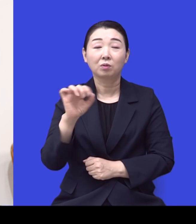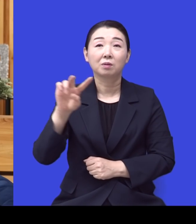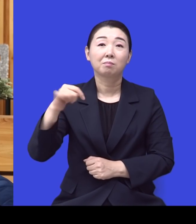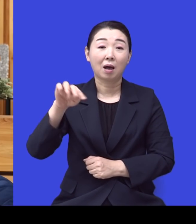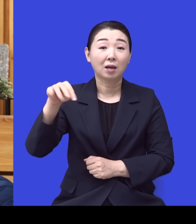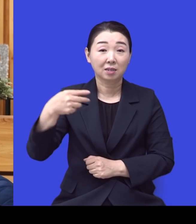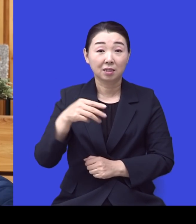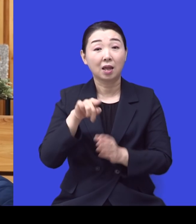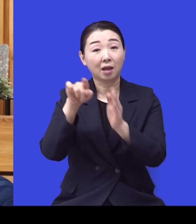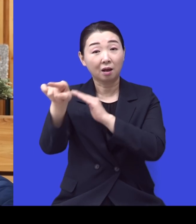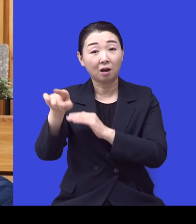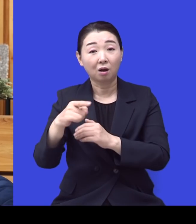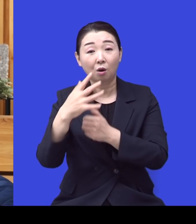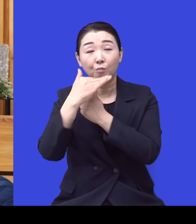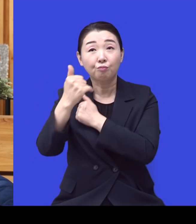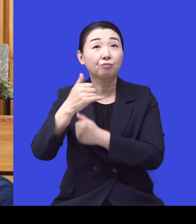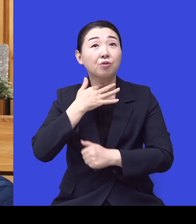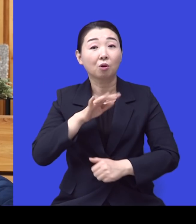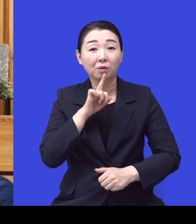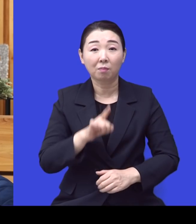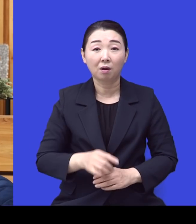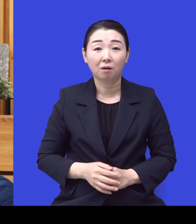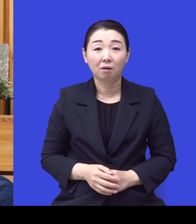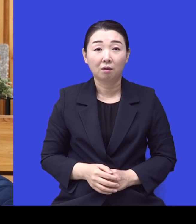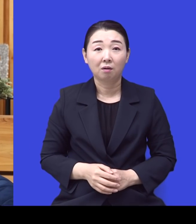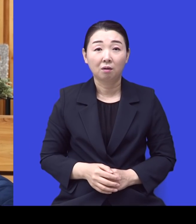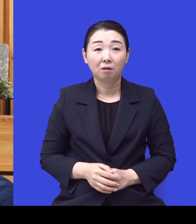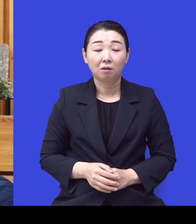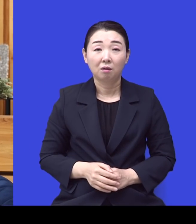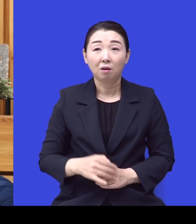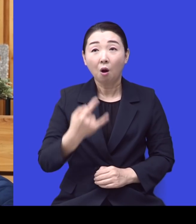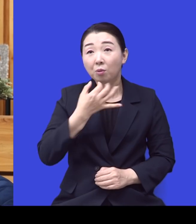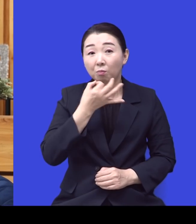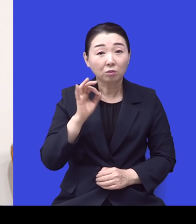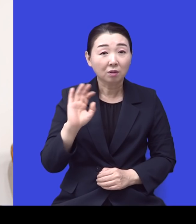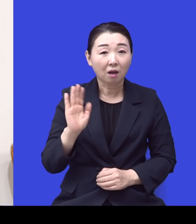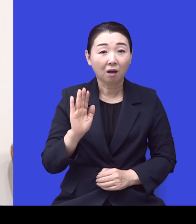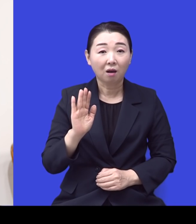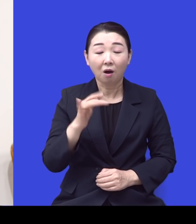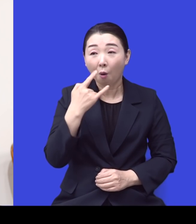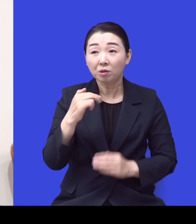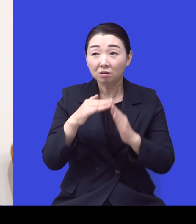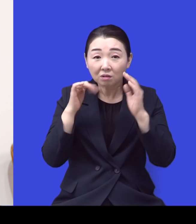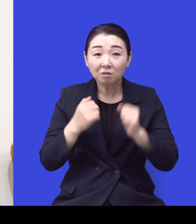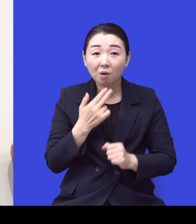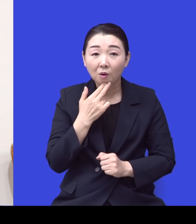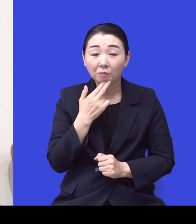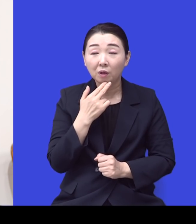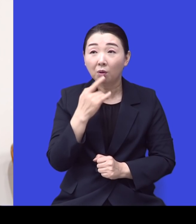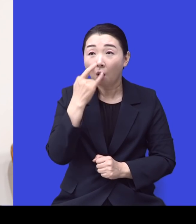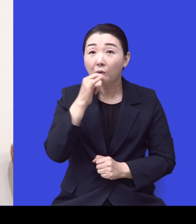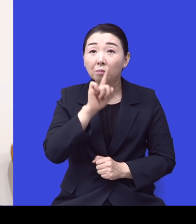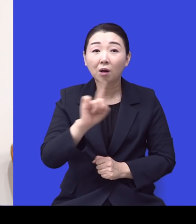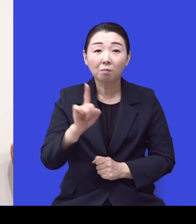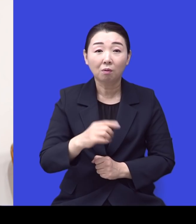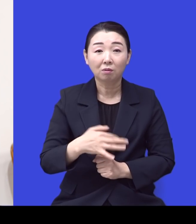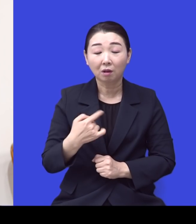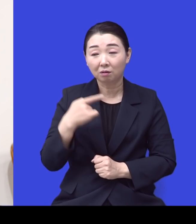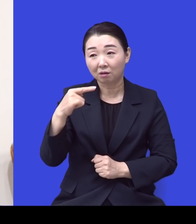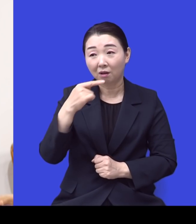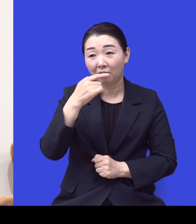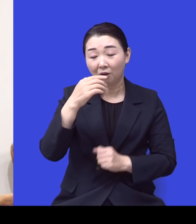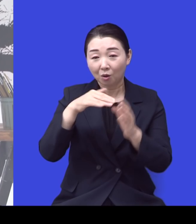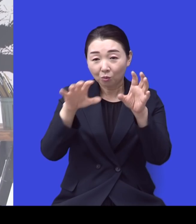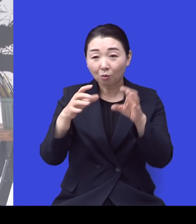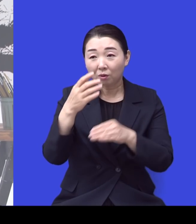시간. 부르신 적이 없어요. 없었어요. 어머님의 목소리가 아니요. 없었어요 그 집. 어머나. 그러니까 어머니가 무슨 말이냐 나는 그때 그 동네